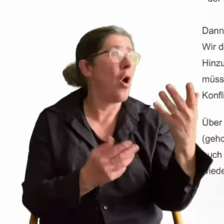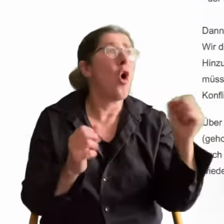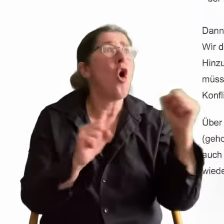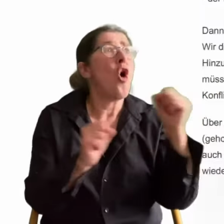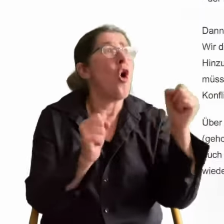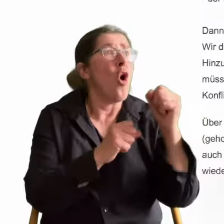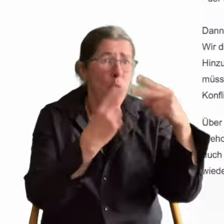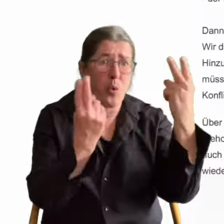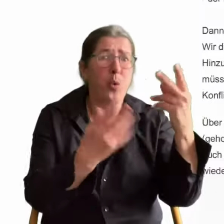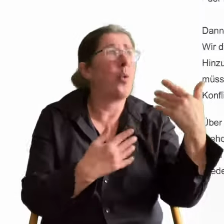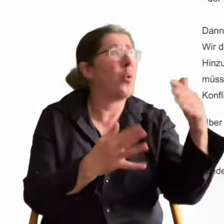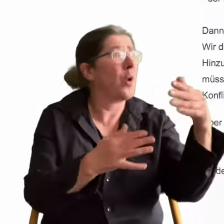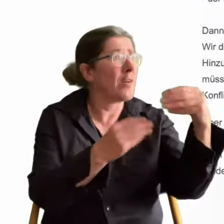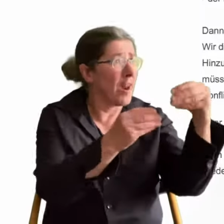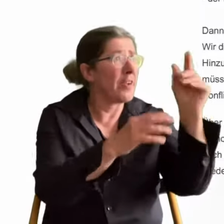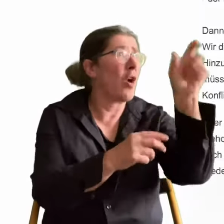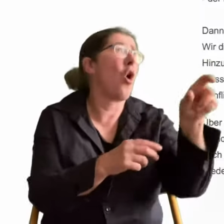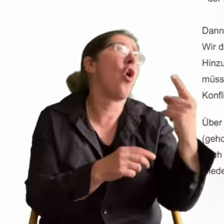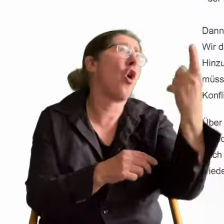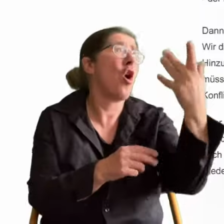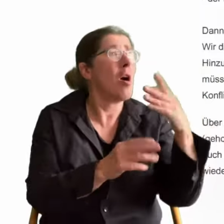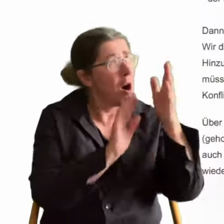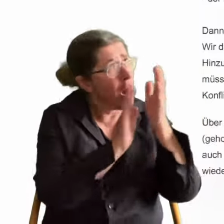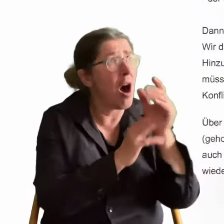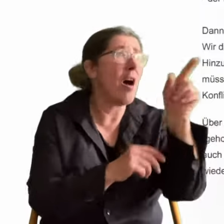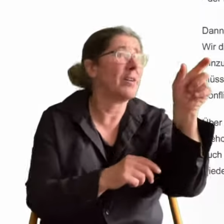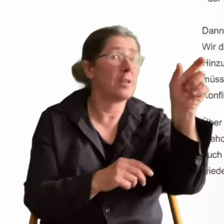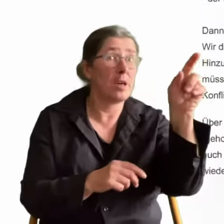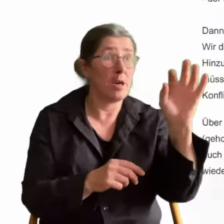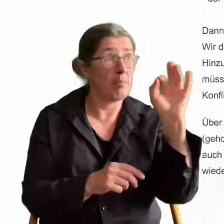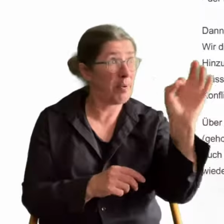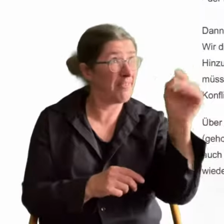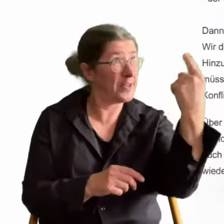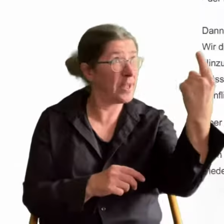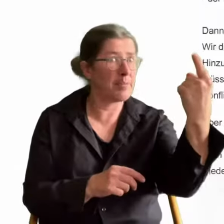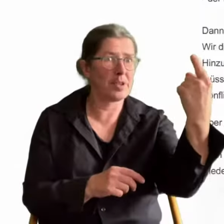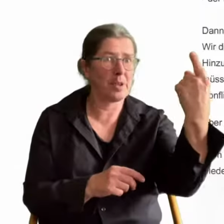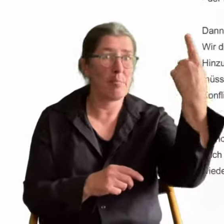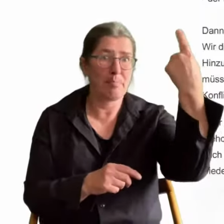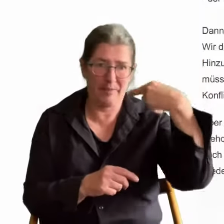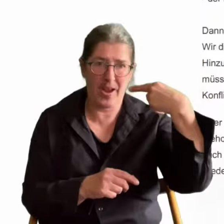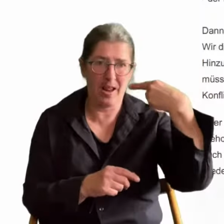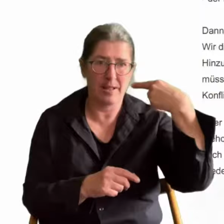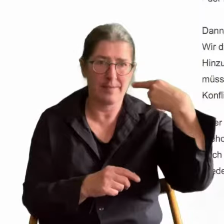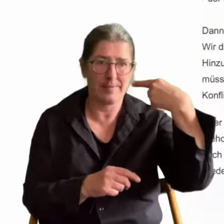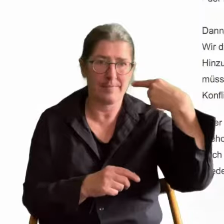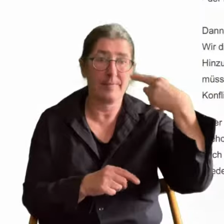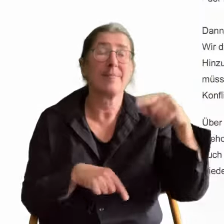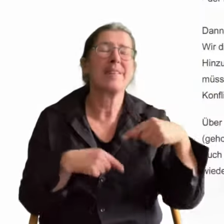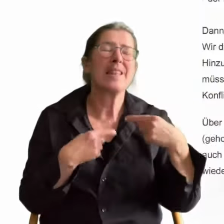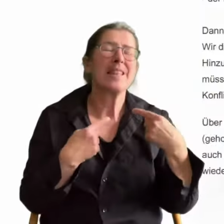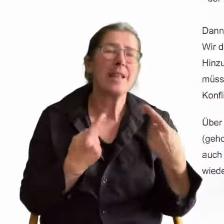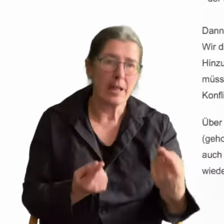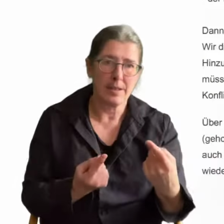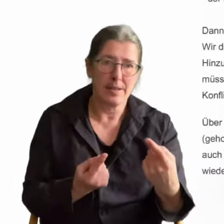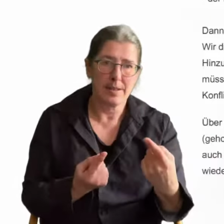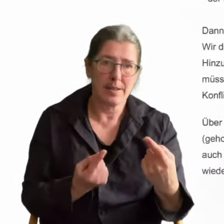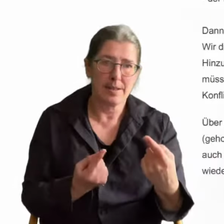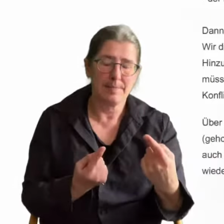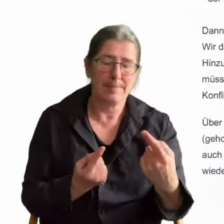absolut allwissend und qualifiziert sehe wenn ich von dem einen unsinnigen befehl kriege dann ist die wahrscheinlichkeit